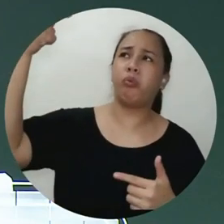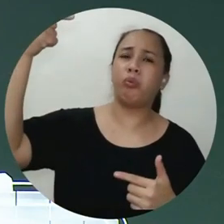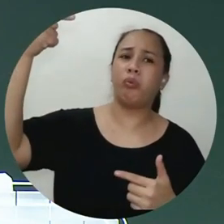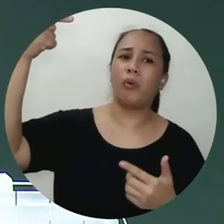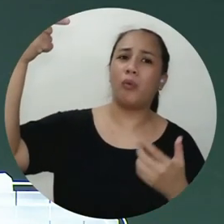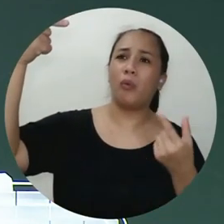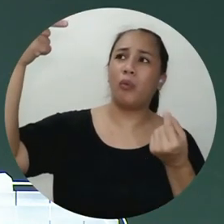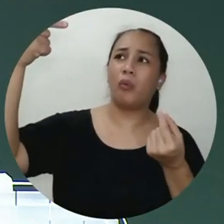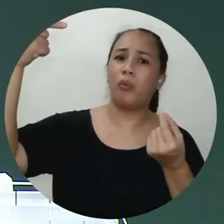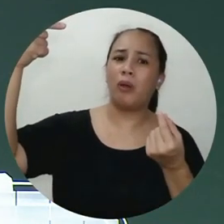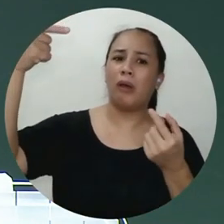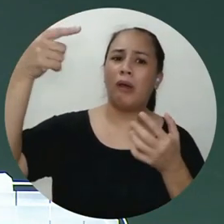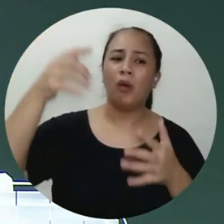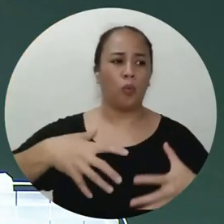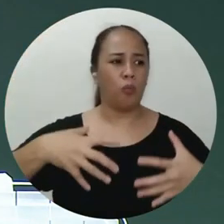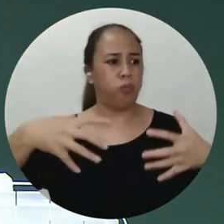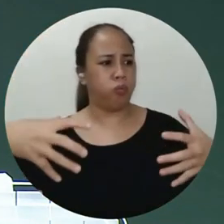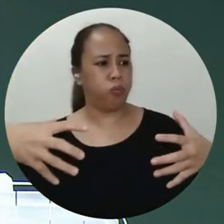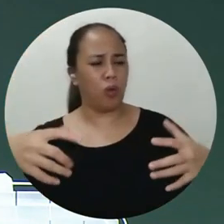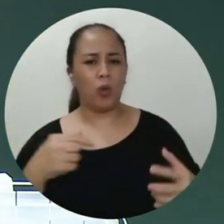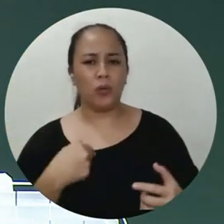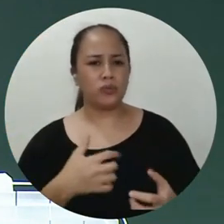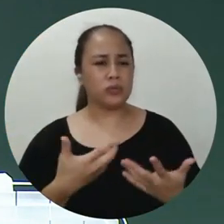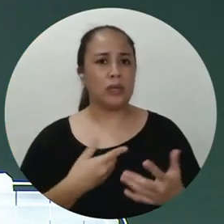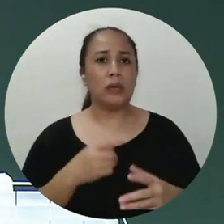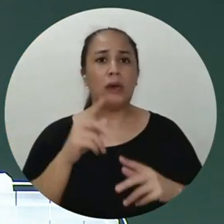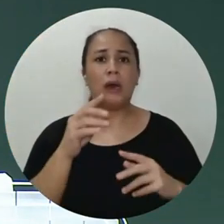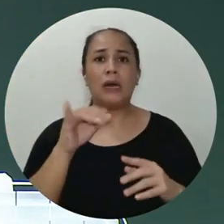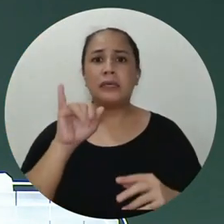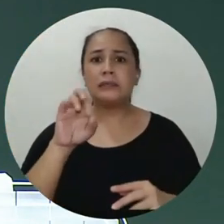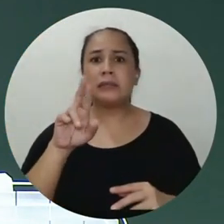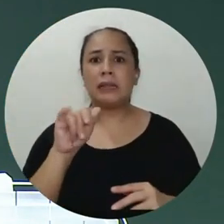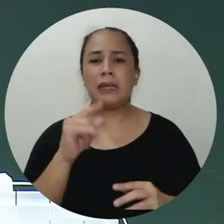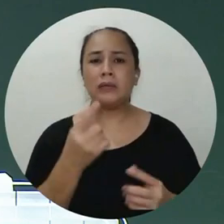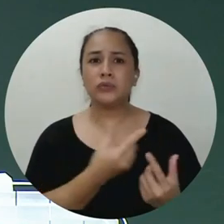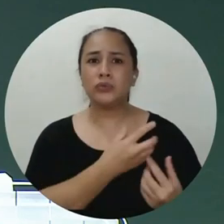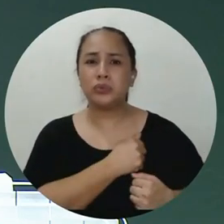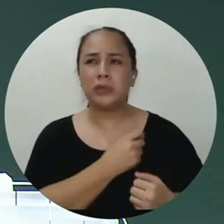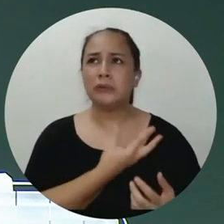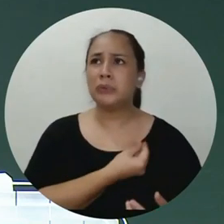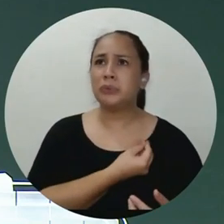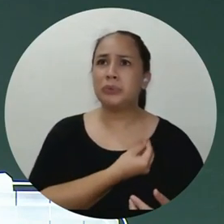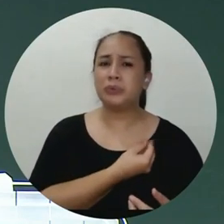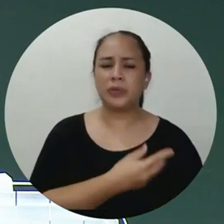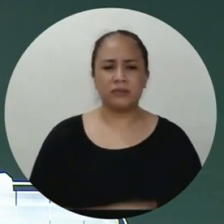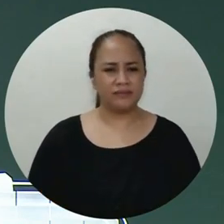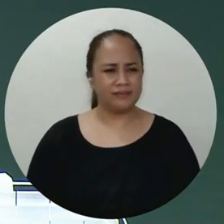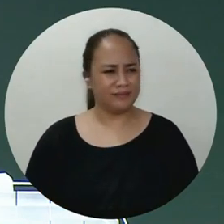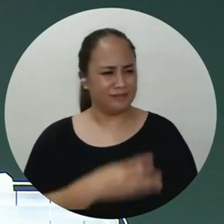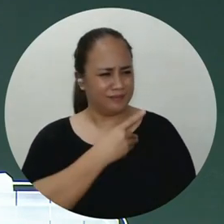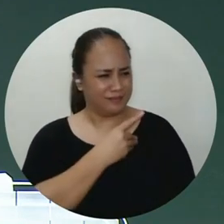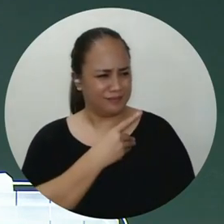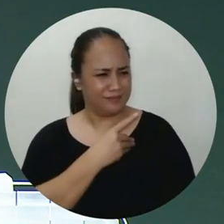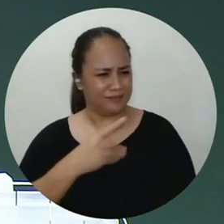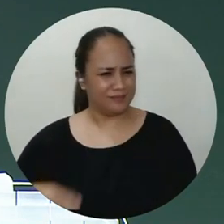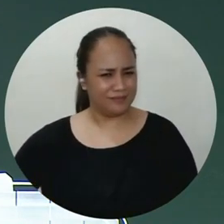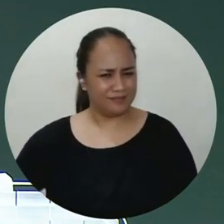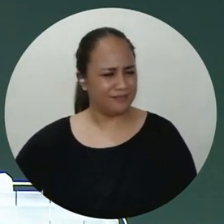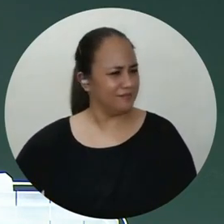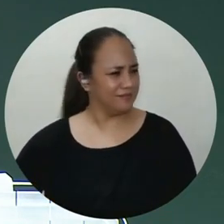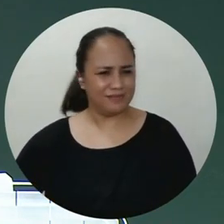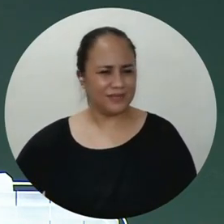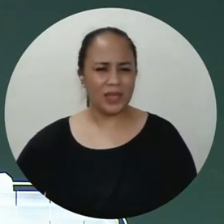지금. Enormous, and that's why they were all trembling and fear. 다윗이 기가 막히는 거예요. And so David looked at this and he scoffed at them. 그 다윗이 뭐라고 나갑니까? And what did he